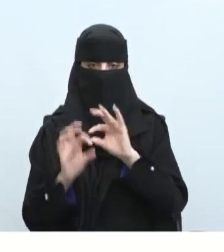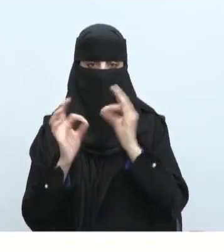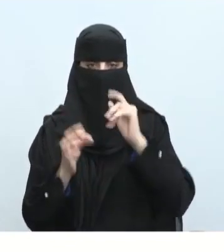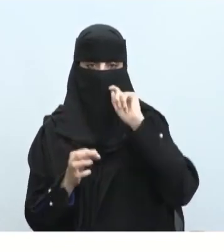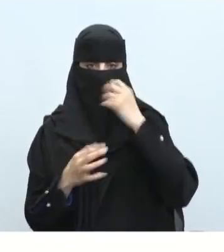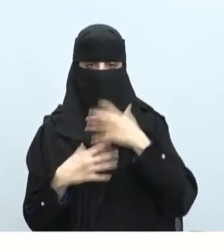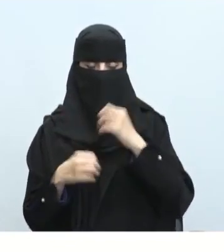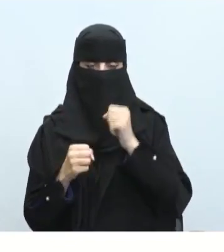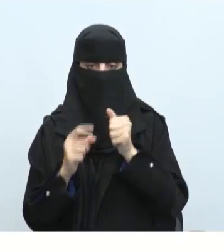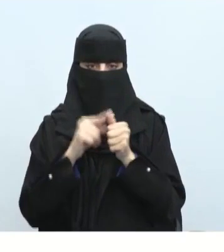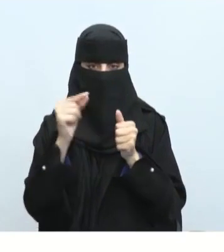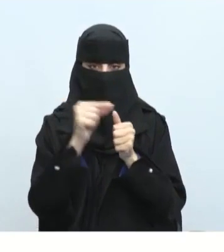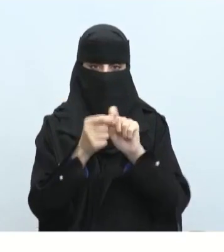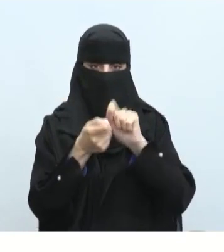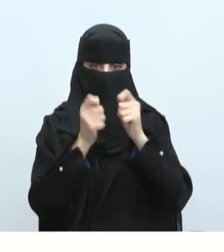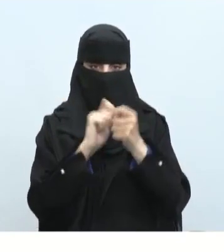مدركون